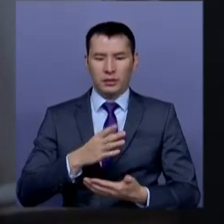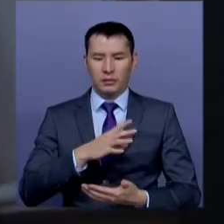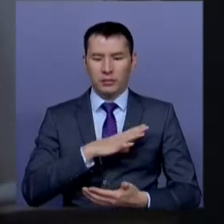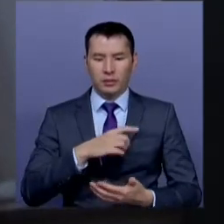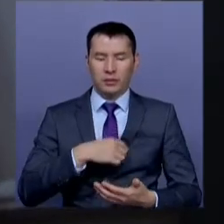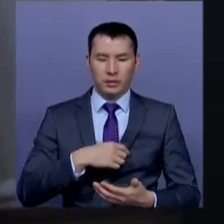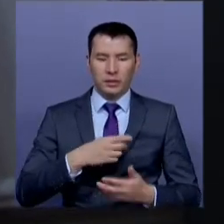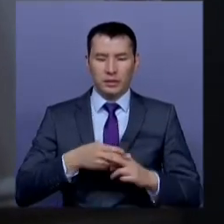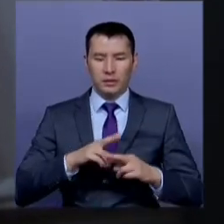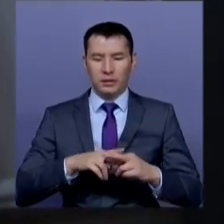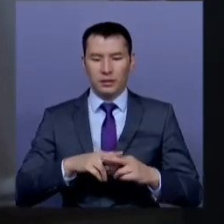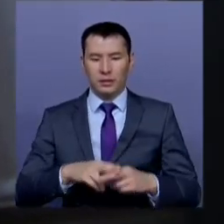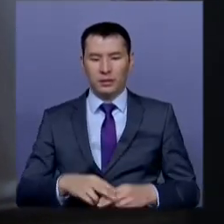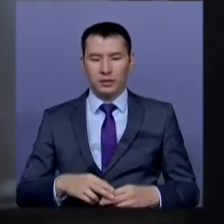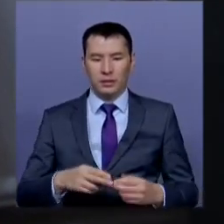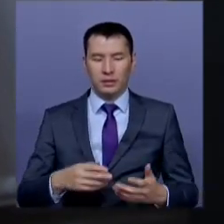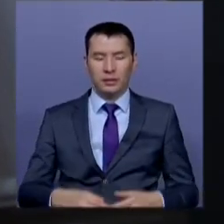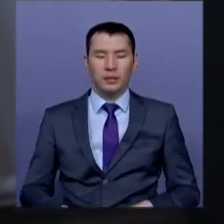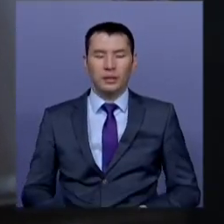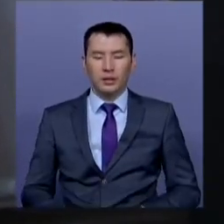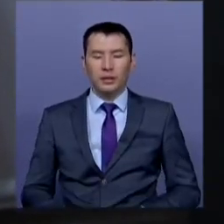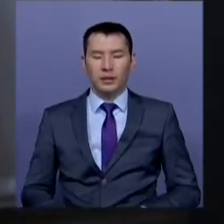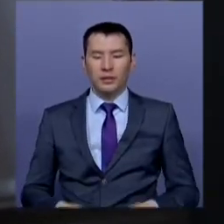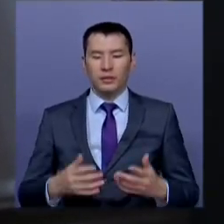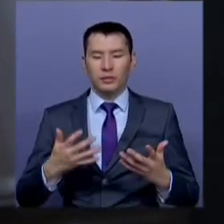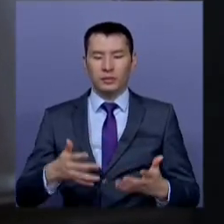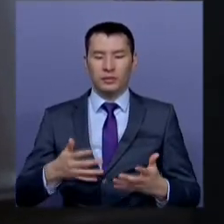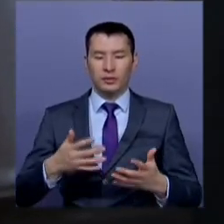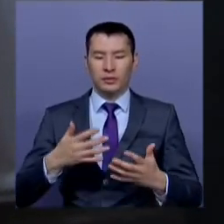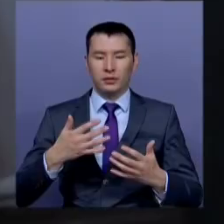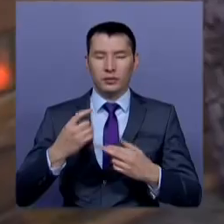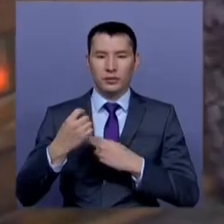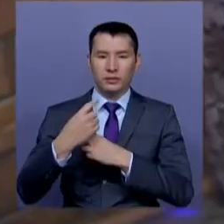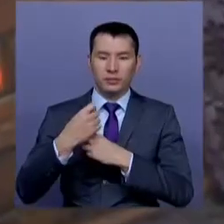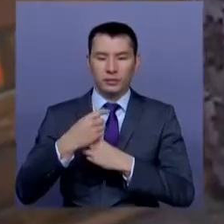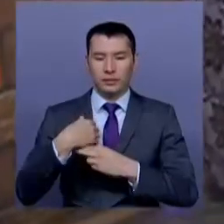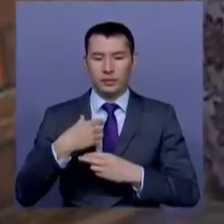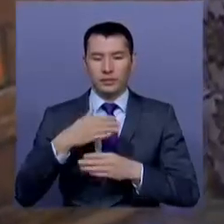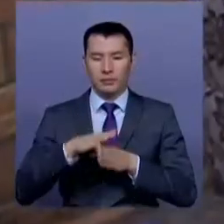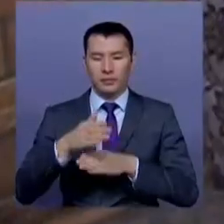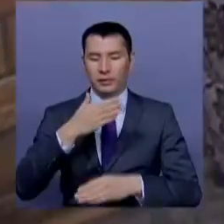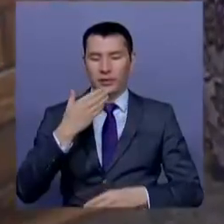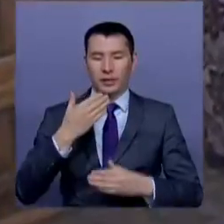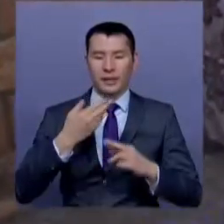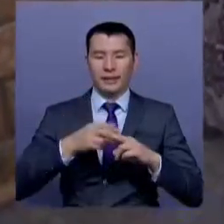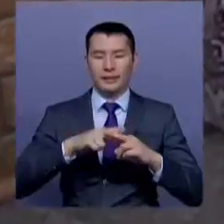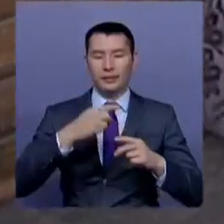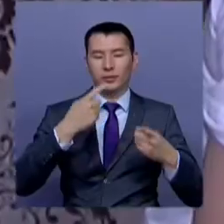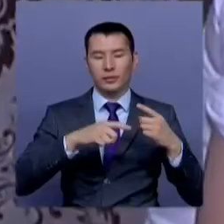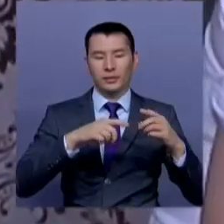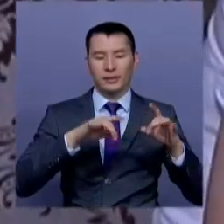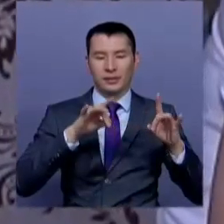считаться, из этого сняла то, что мы больше не обслуживаем. Уже не подаем заказы, ничего. В другом бизнес-объекте ничем не